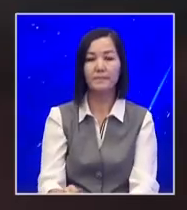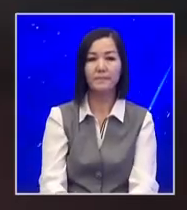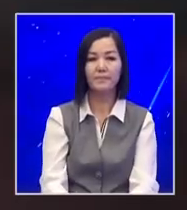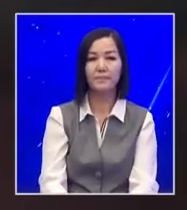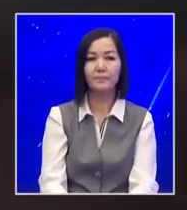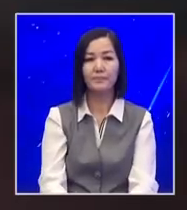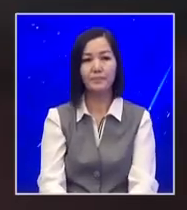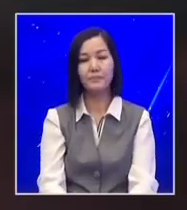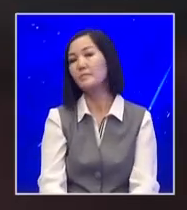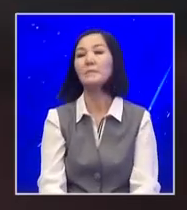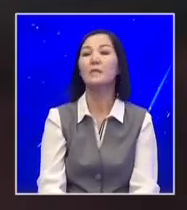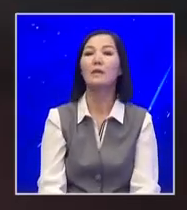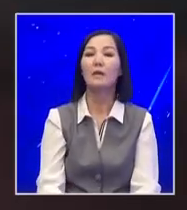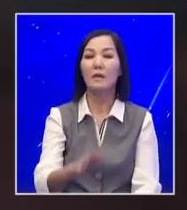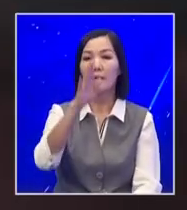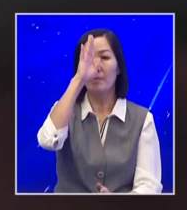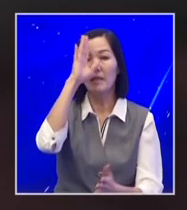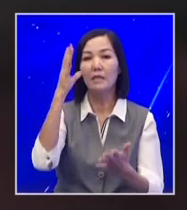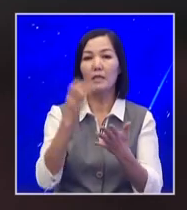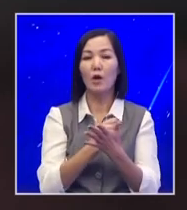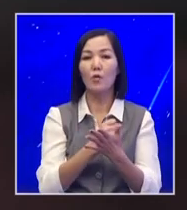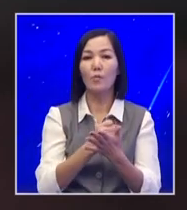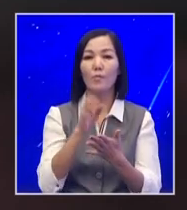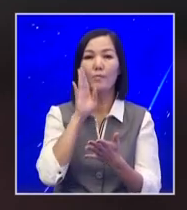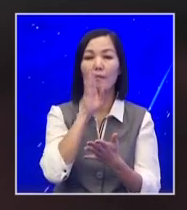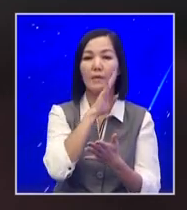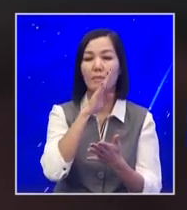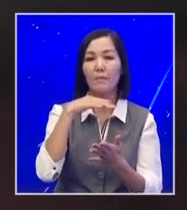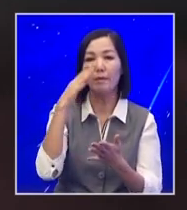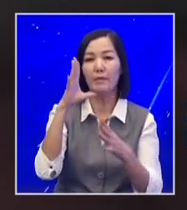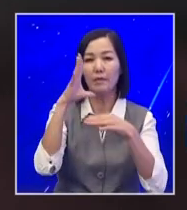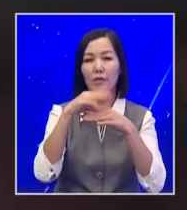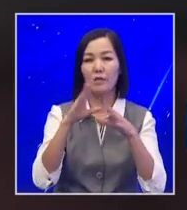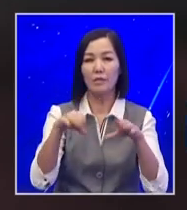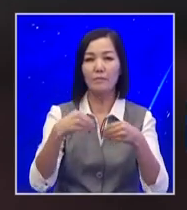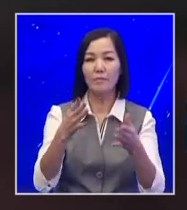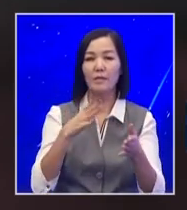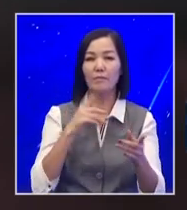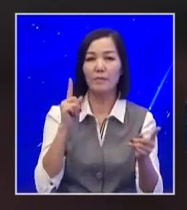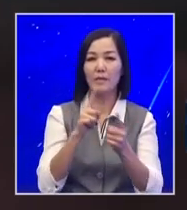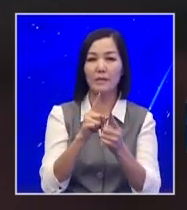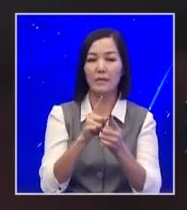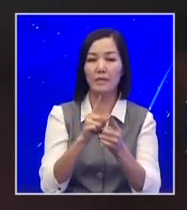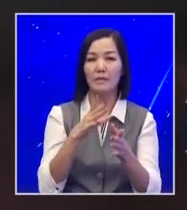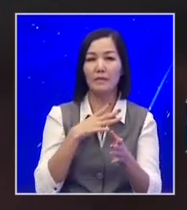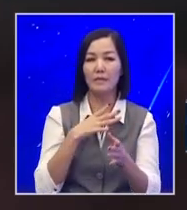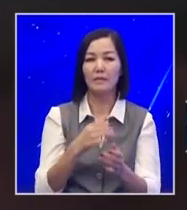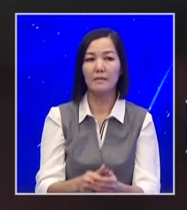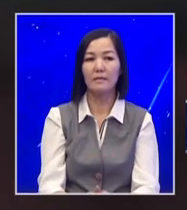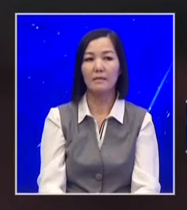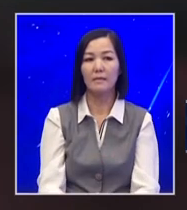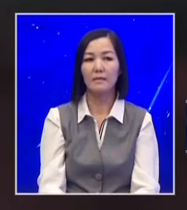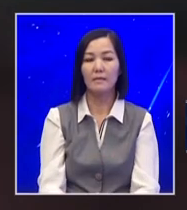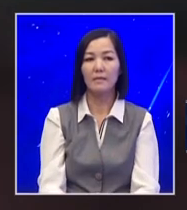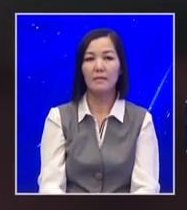тапсырмақ. Жаңа баланы тауып, әйтеуір фазендіға әкешесінің қолына кешкісін сол қайтадан өткізіп бердім.